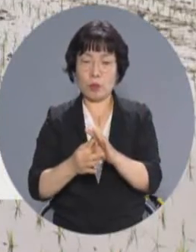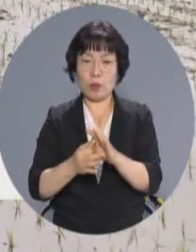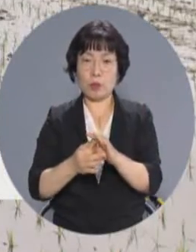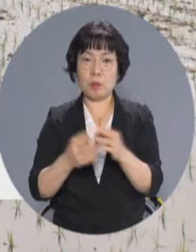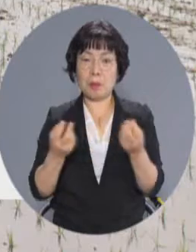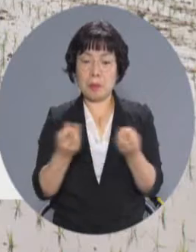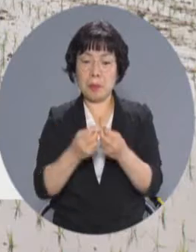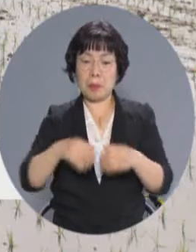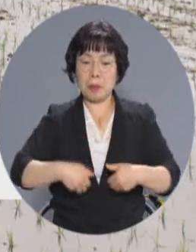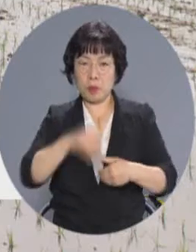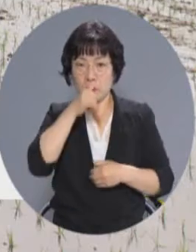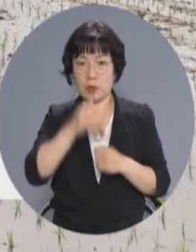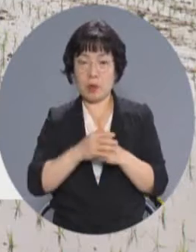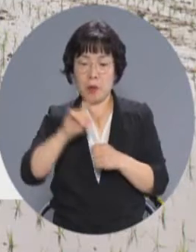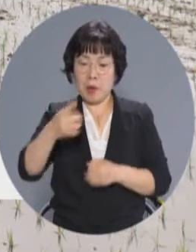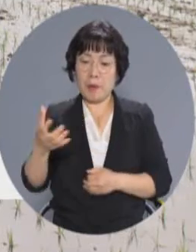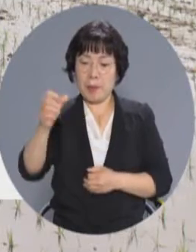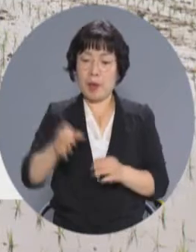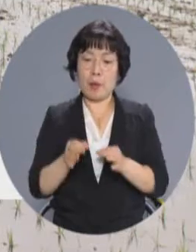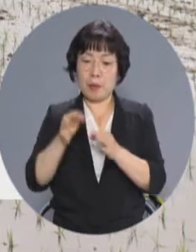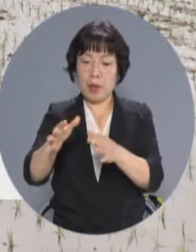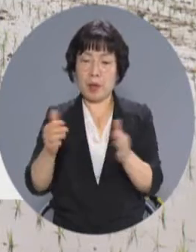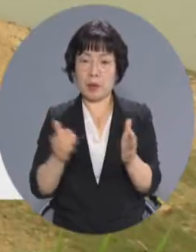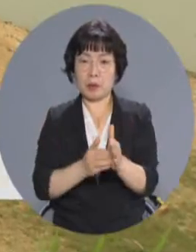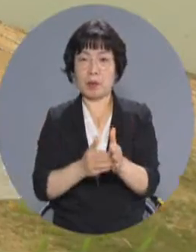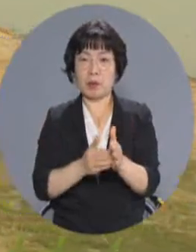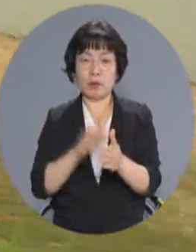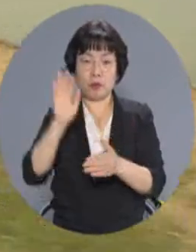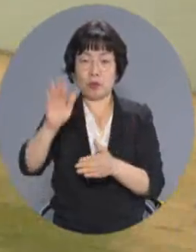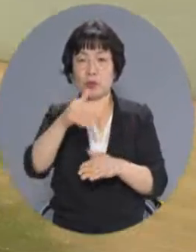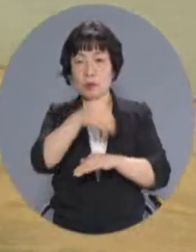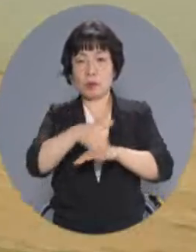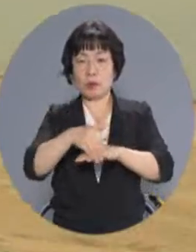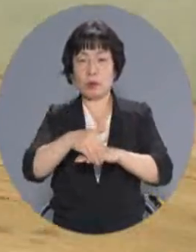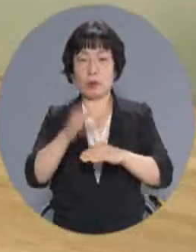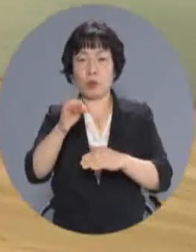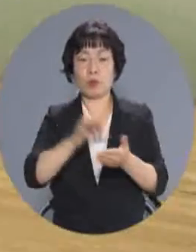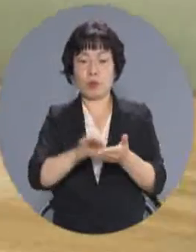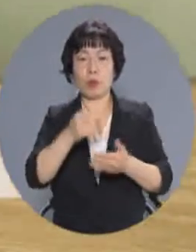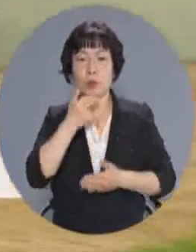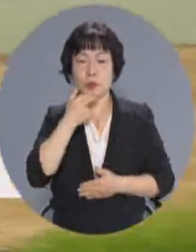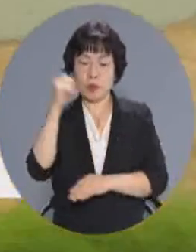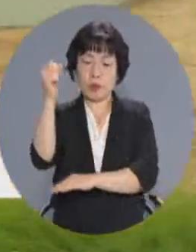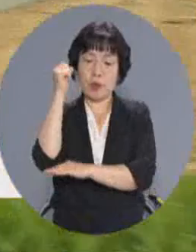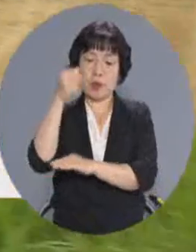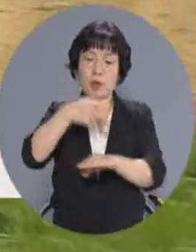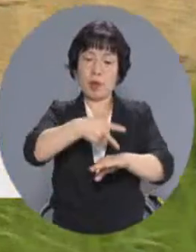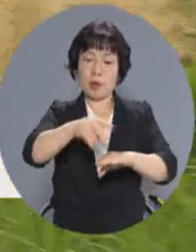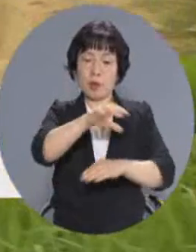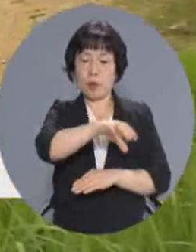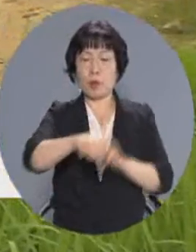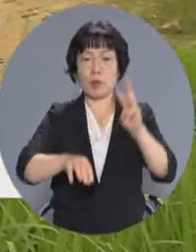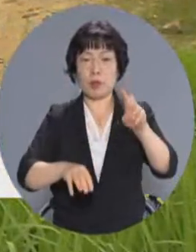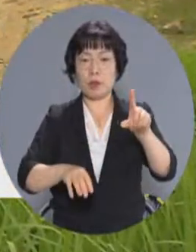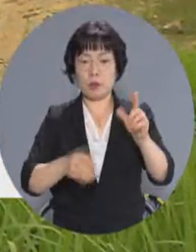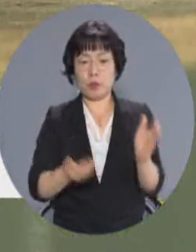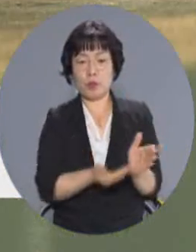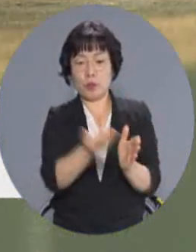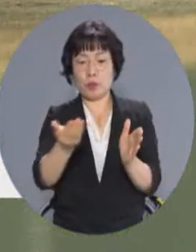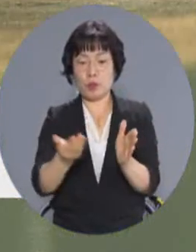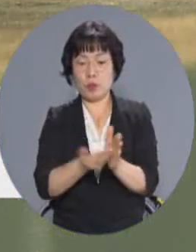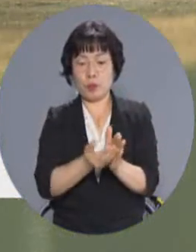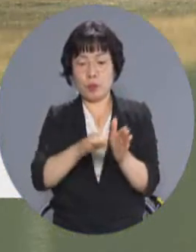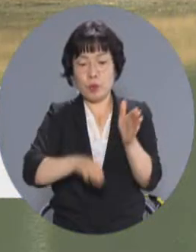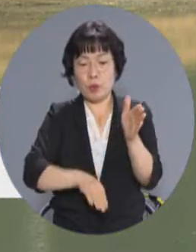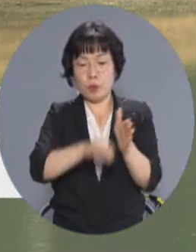아마 100억 단위의 사업비가 소요될 것으로 예상이 되고. 영암과 무안, 신안에서만 31곳의 저수지가 저수율